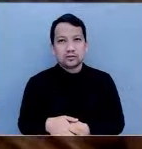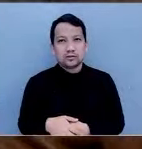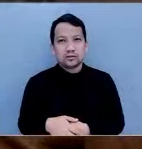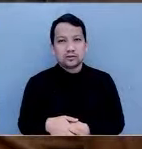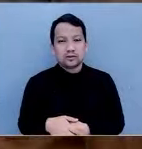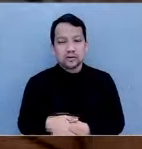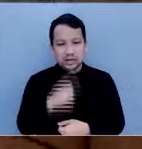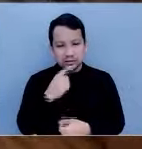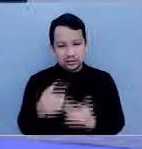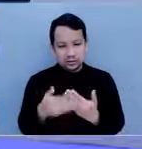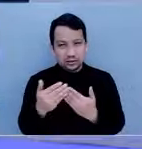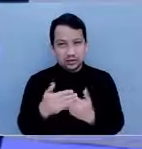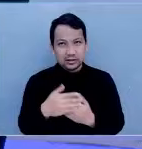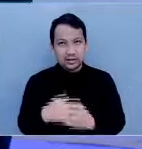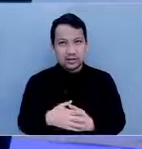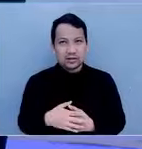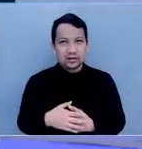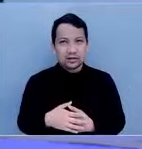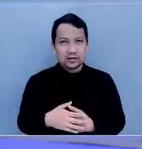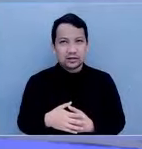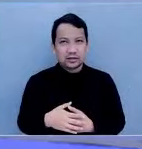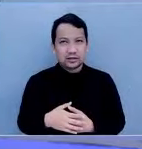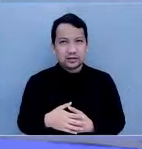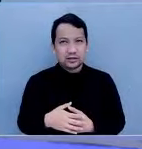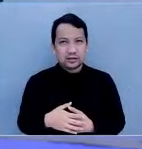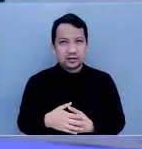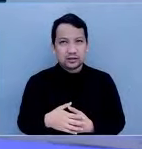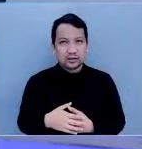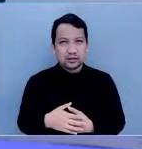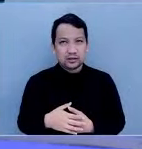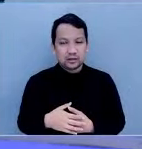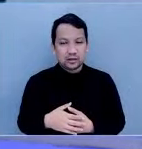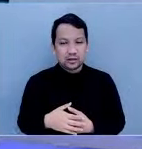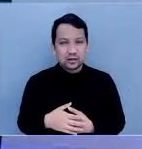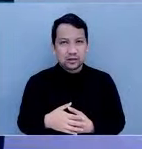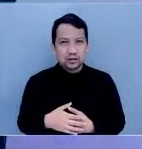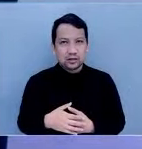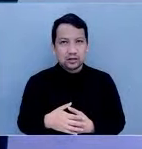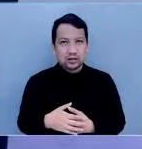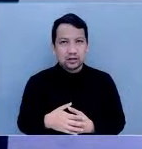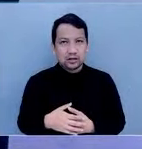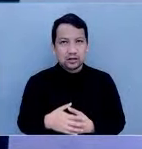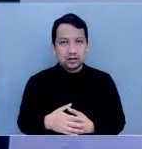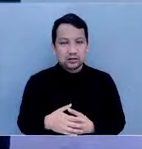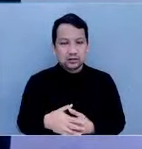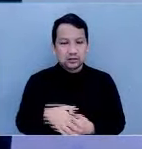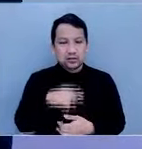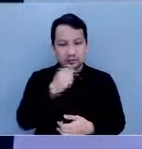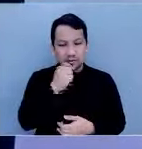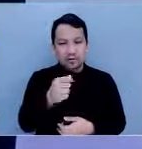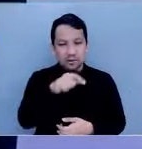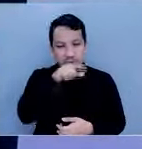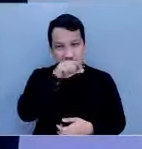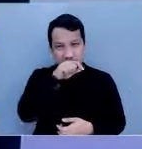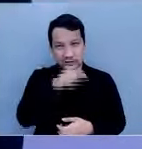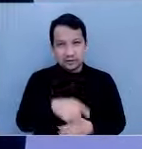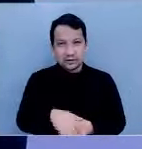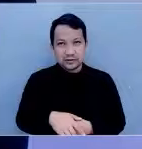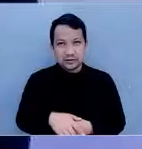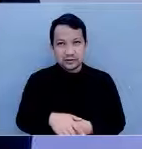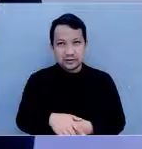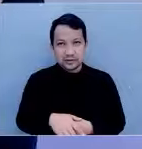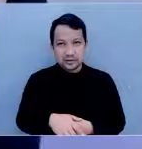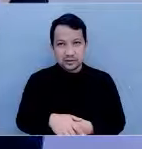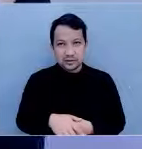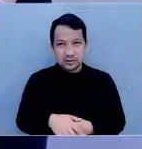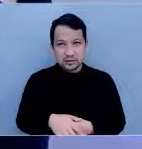gawin? Pinakamadali. Turo mo nga sa amin. Pinakamadaling gawin po yung ano, ibon. Ibon. Okay. Ibon. Oh. Gawin natin. Paano nga? Paano